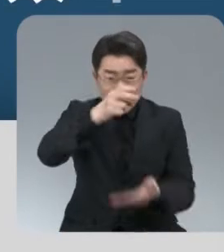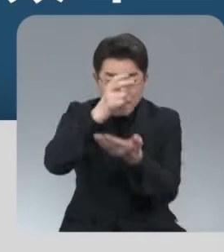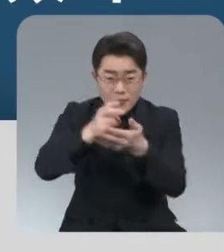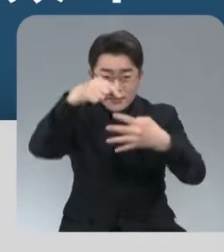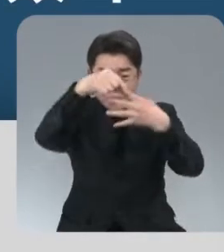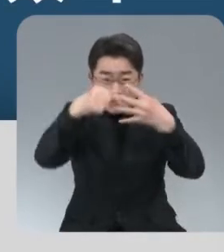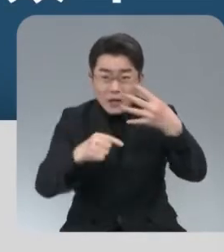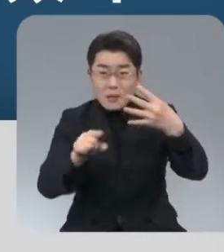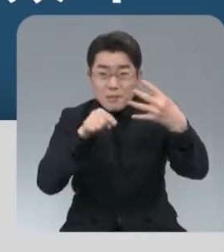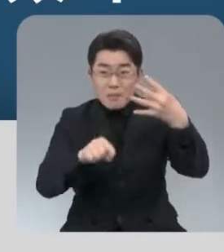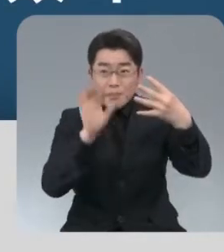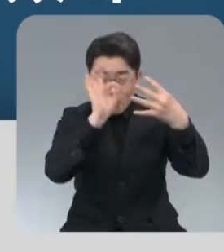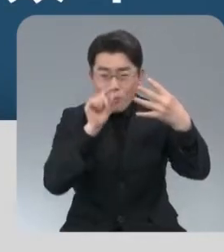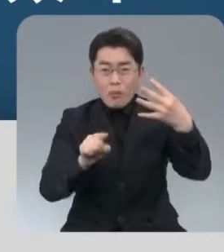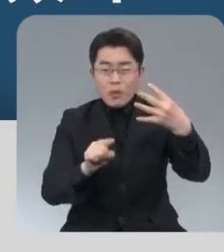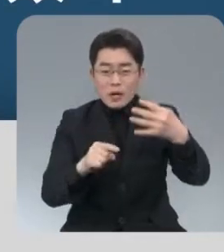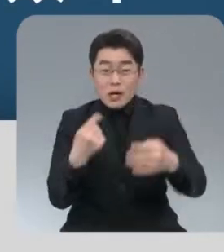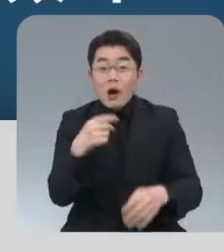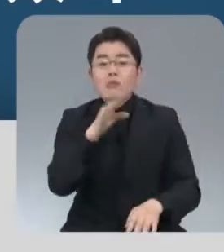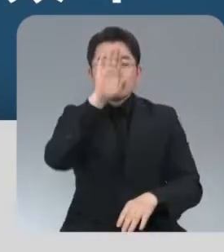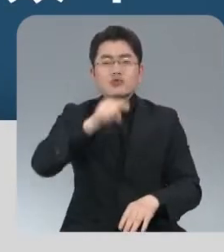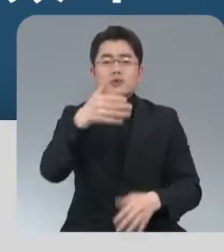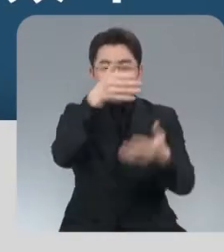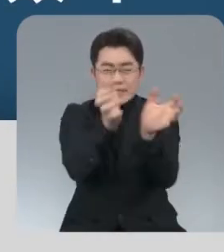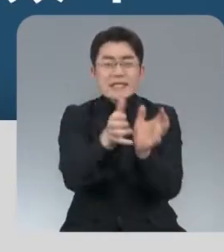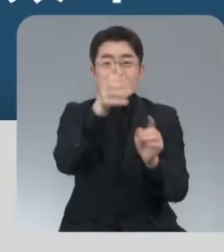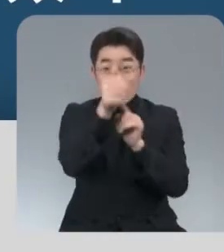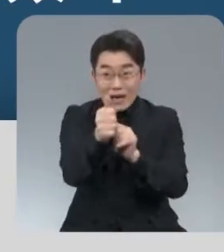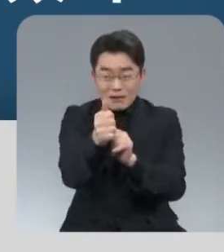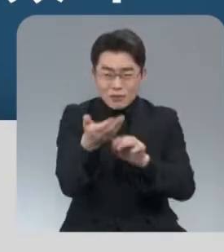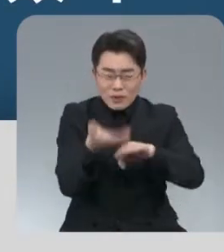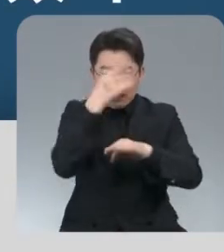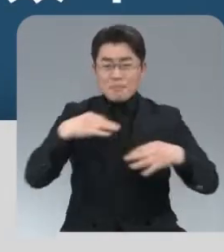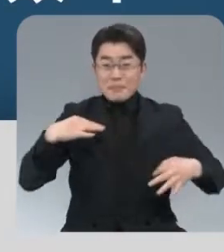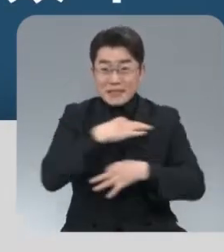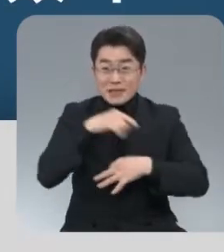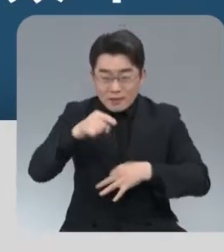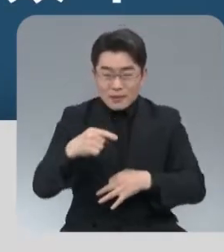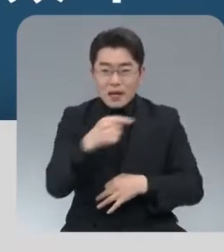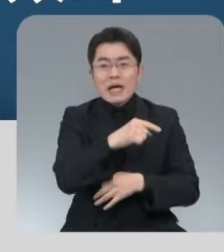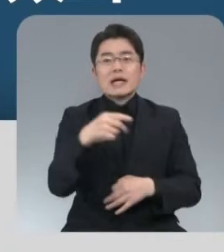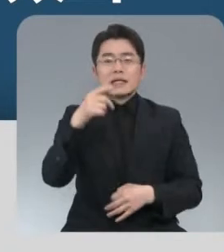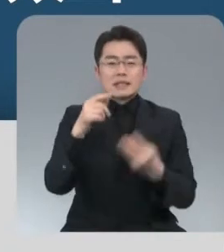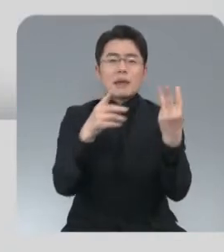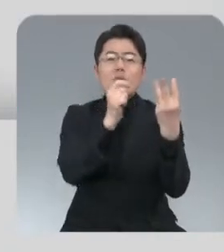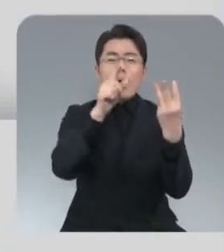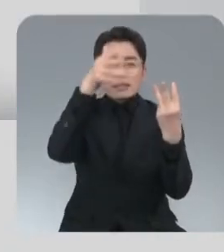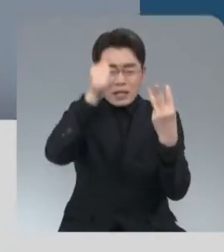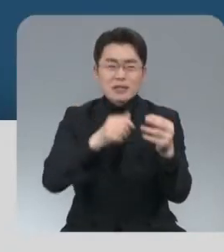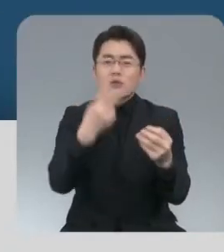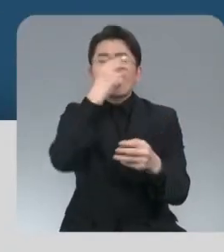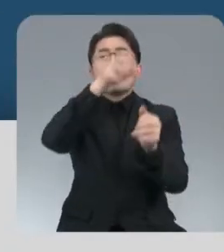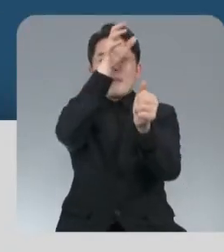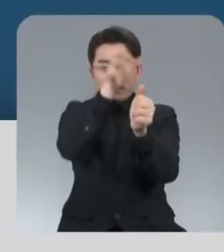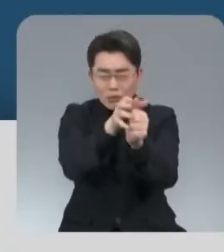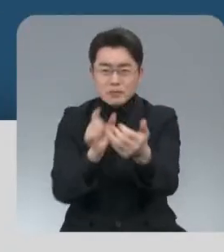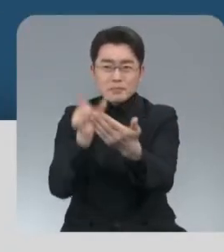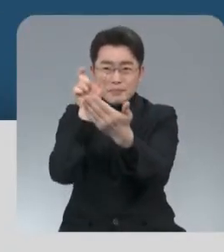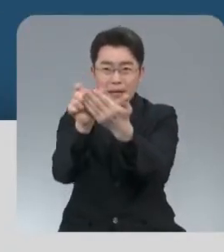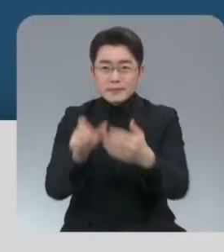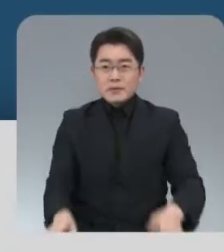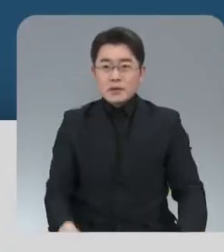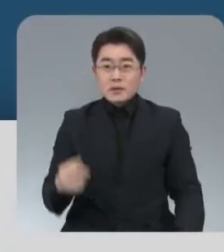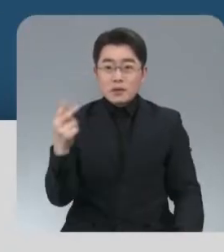규정상 부장검사 끔 이상의 비위 조사는 대검 감찰 3 과장이 하도록 돼있다 고 밝혔습니다 또 대검